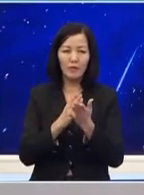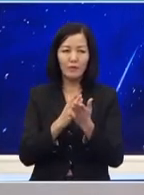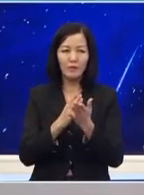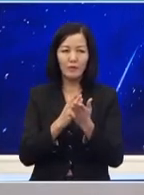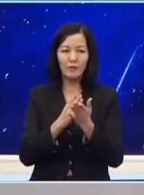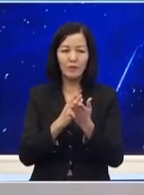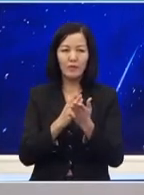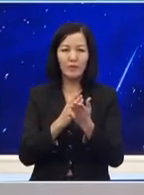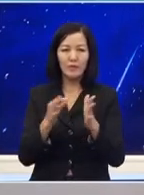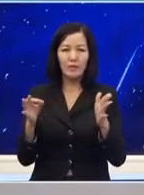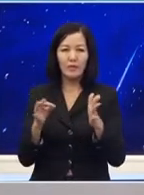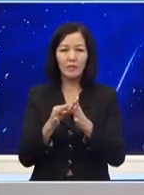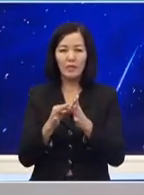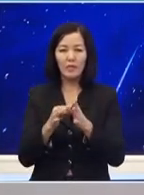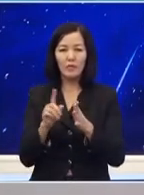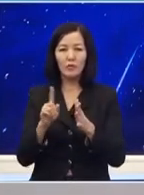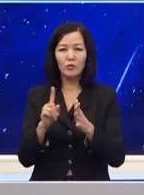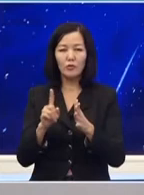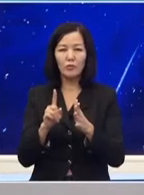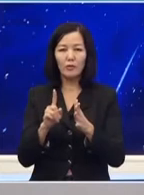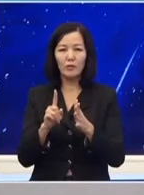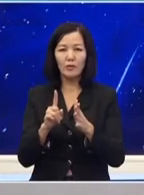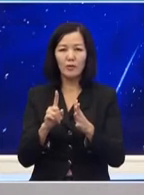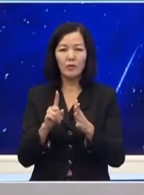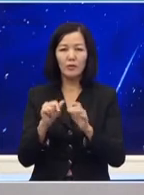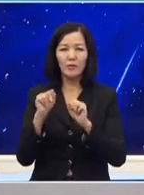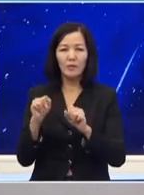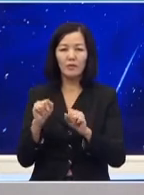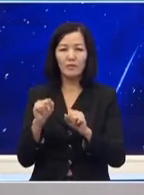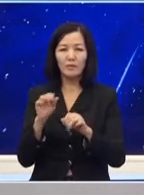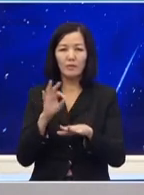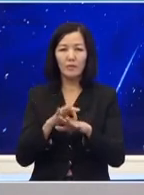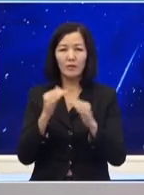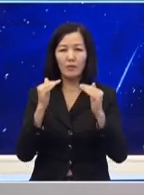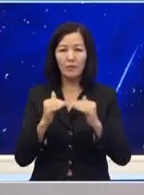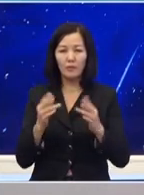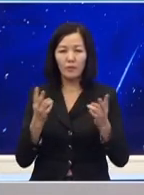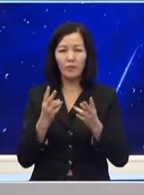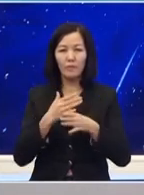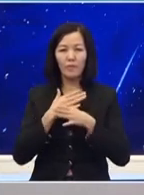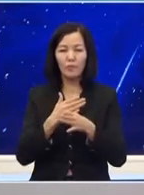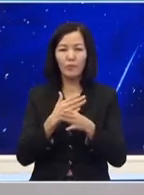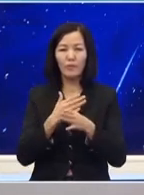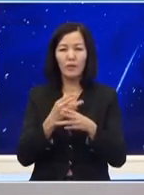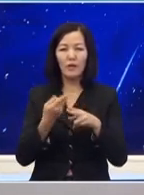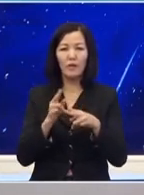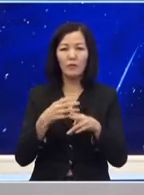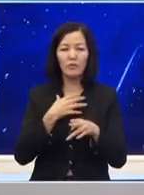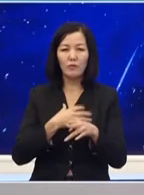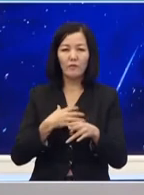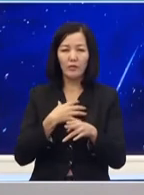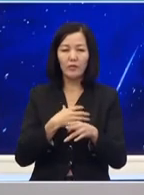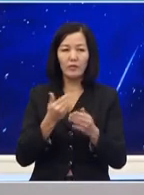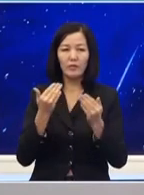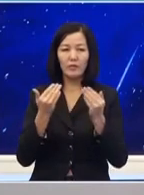медработниками в инфекционных стационарах и организациях первичной санитарной помощи, медико-санитарной помощи. Это очень важно, потому что мы видим